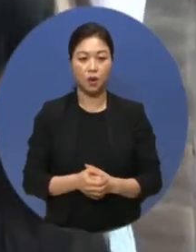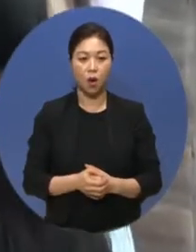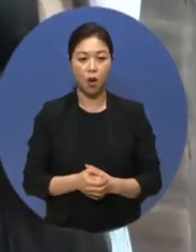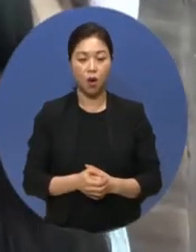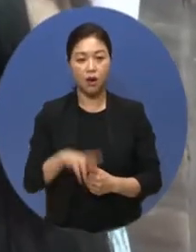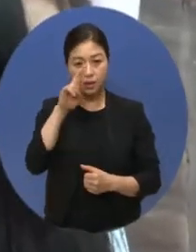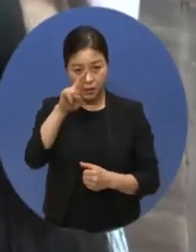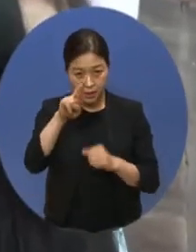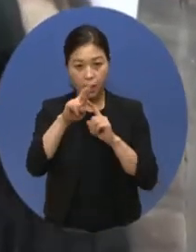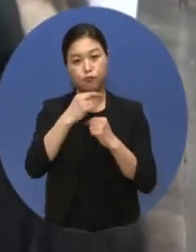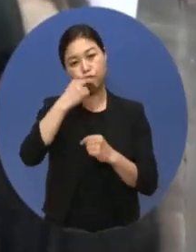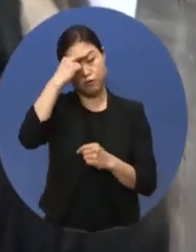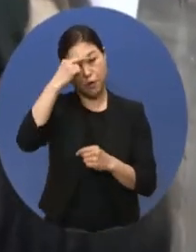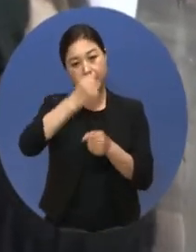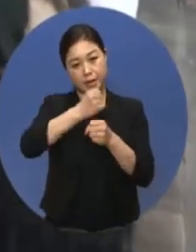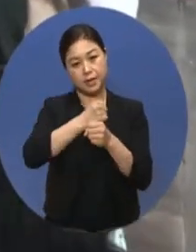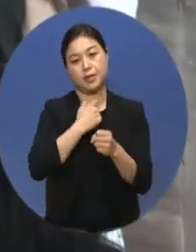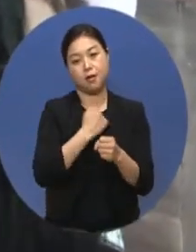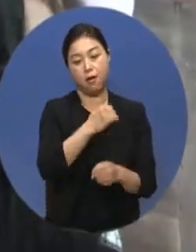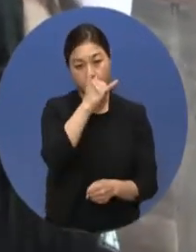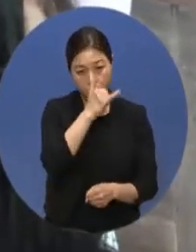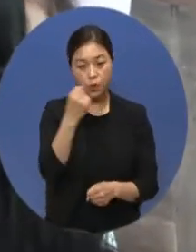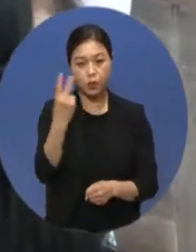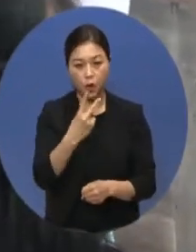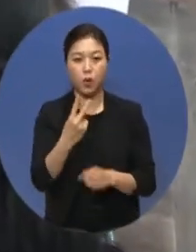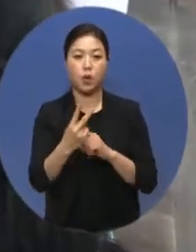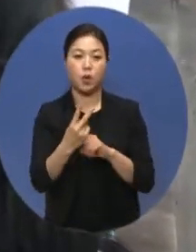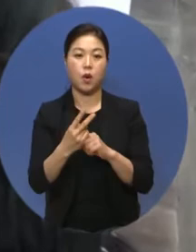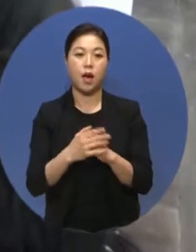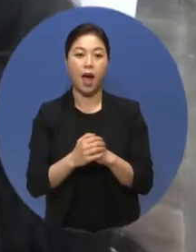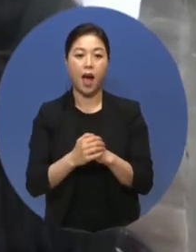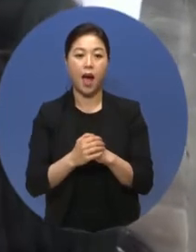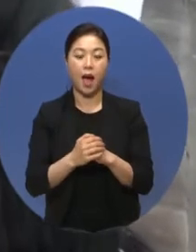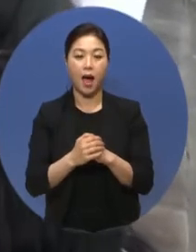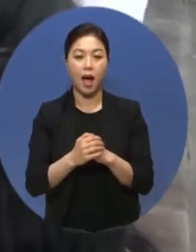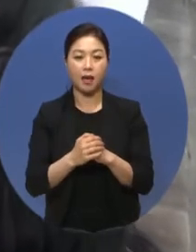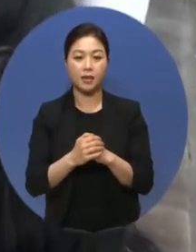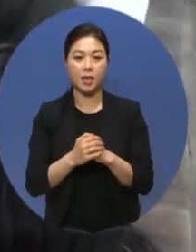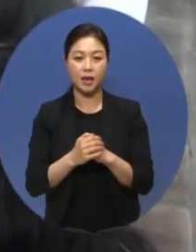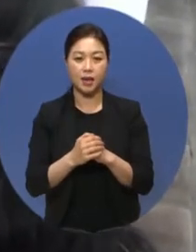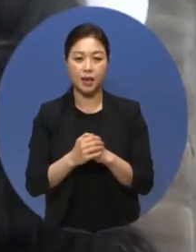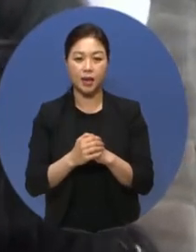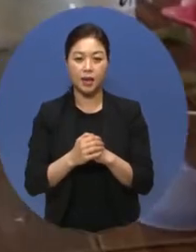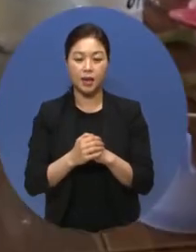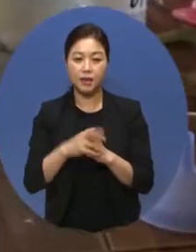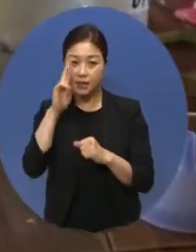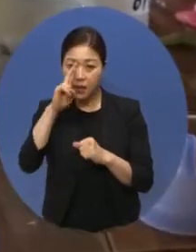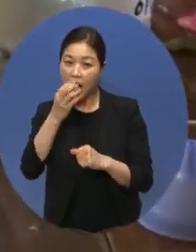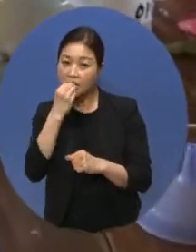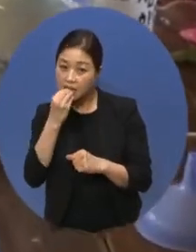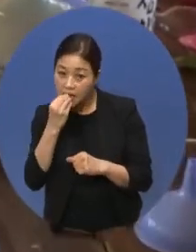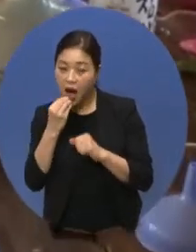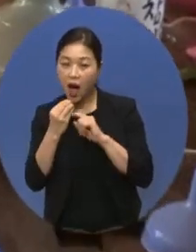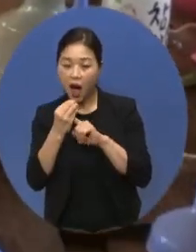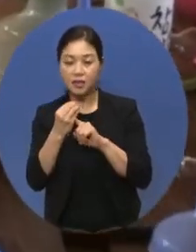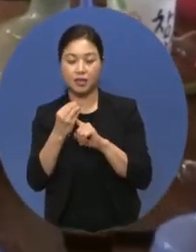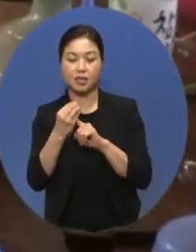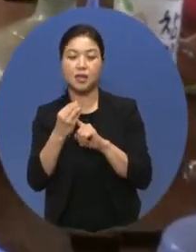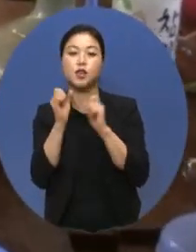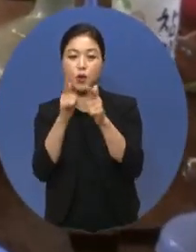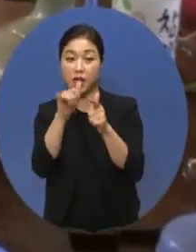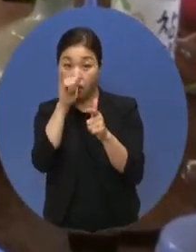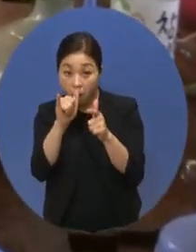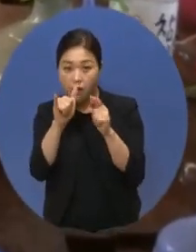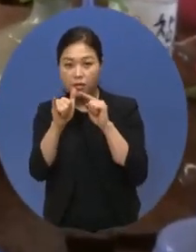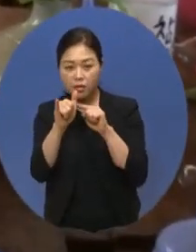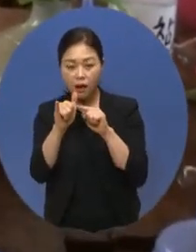담그는 경험도 했고 2년간 아기 삼양삼을 먹어볼 수 있는 기회도 있었는데 모든 것이 너무